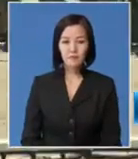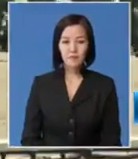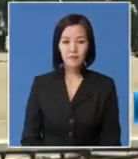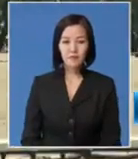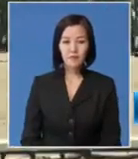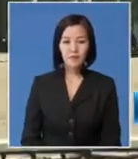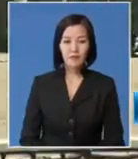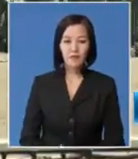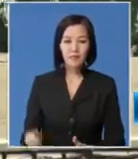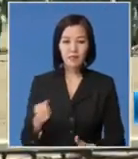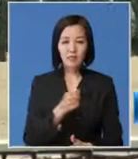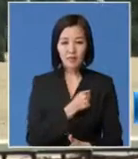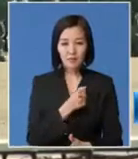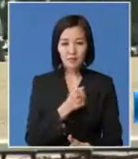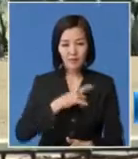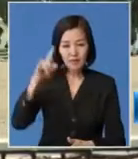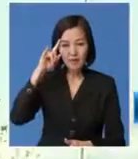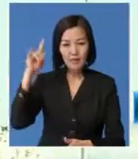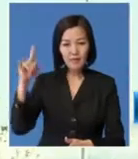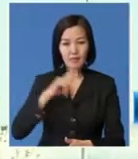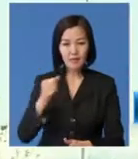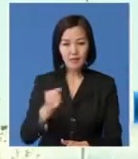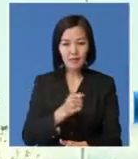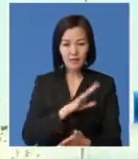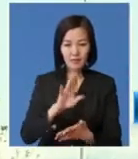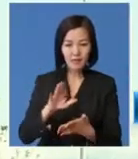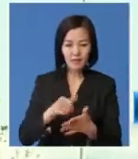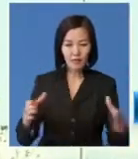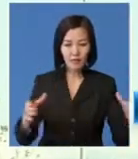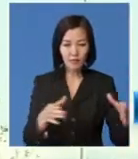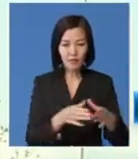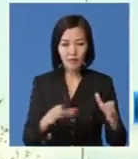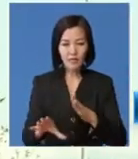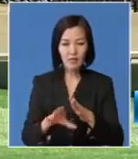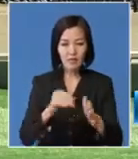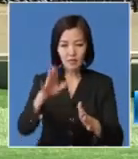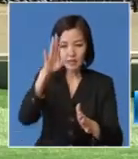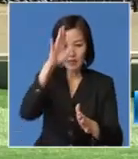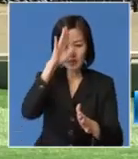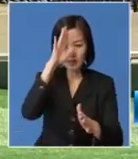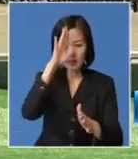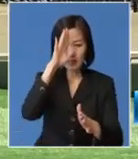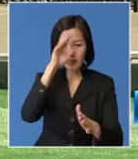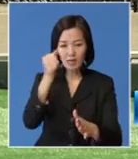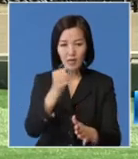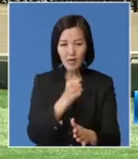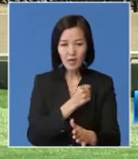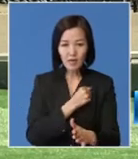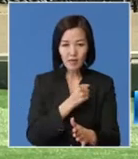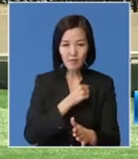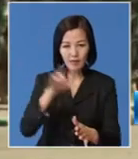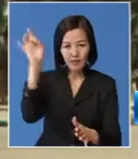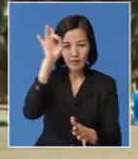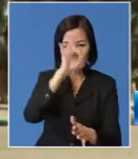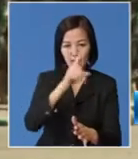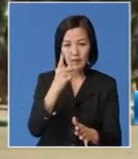Мына сарбаздарды қазақ әскерінің қаймақтары десе болады. Сайдың тасында еріктелген жігіттер кезекті рет армия айбынын асыру үшін бір ай